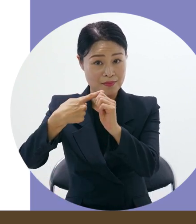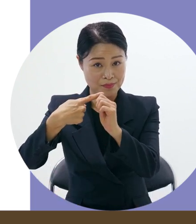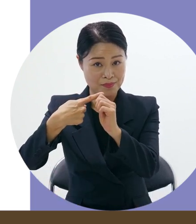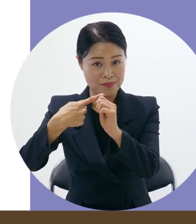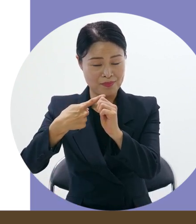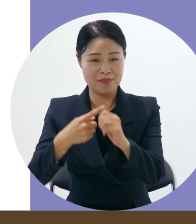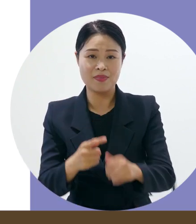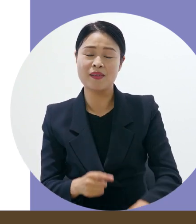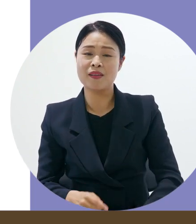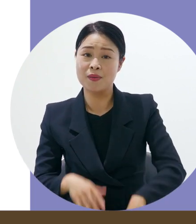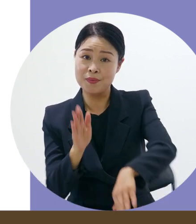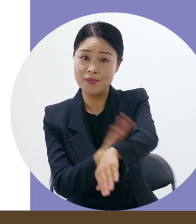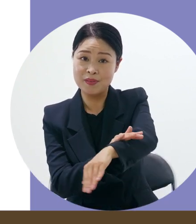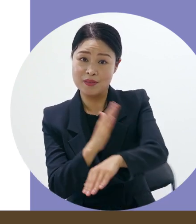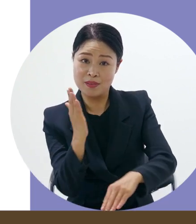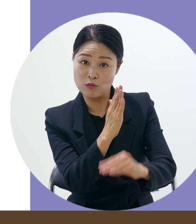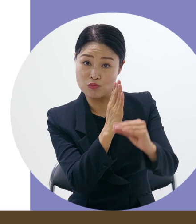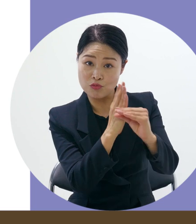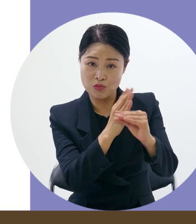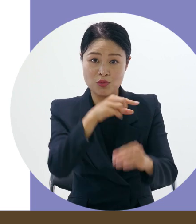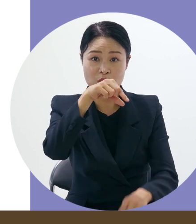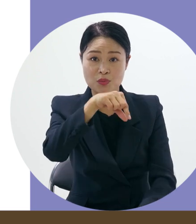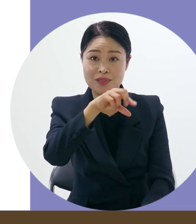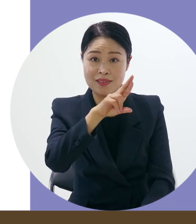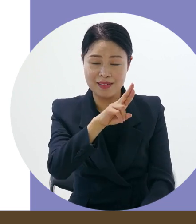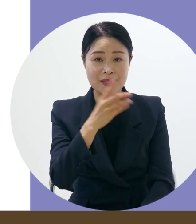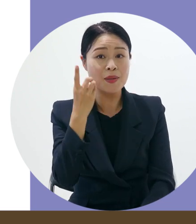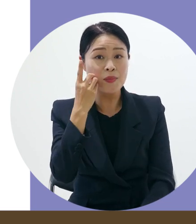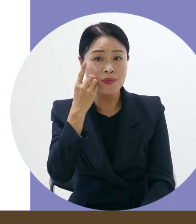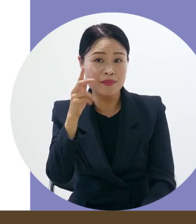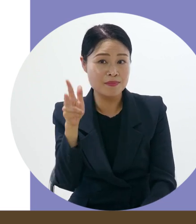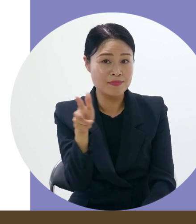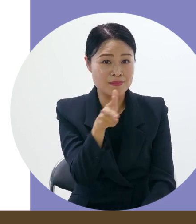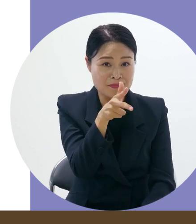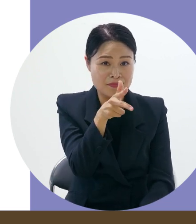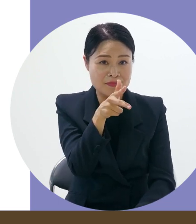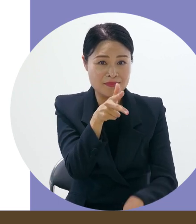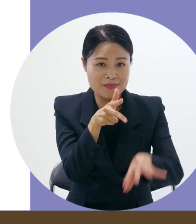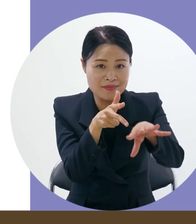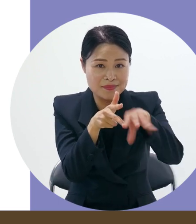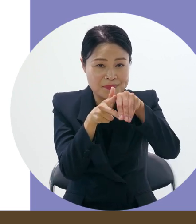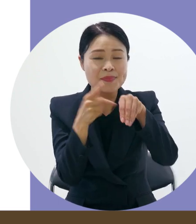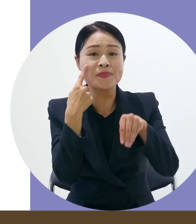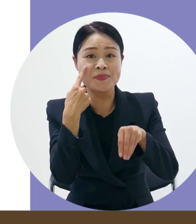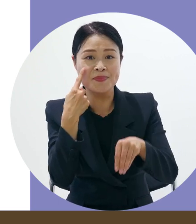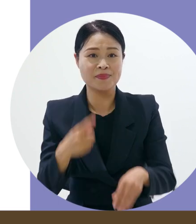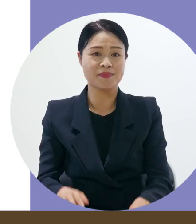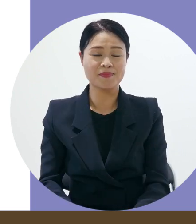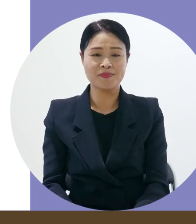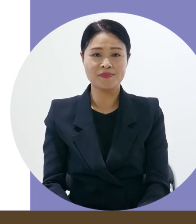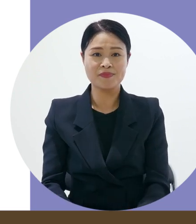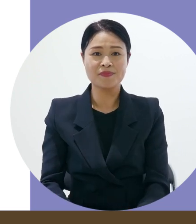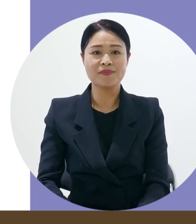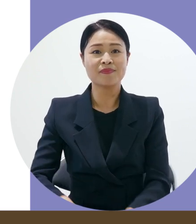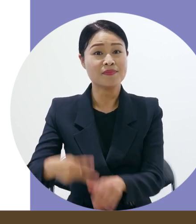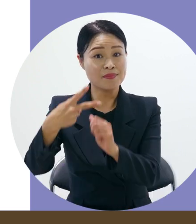첫 번째, 왼쪽 중앙의 QR코드를 스마트폰 카메라 앱으로 스캔해